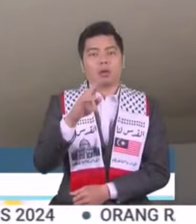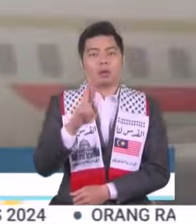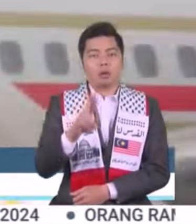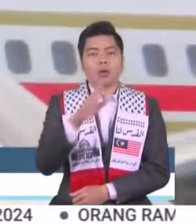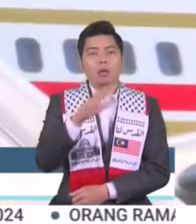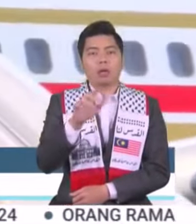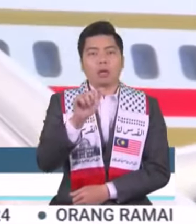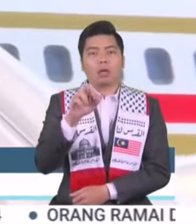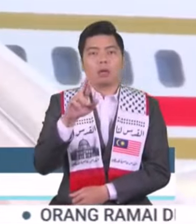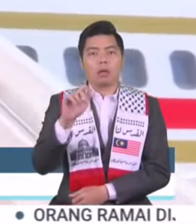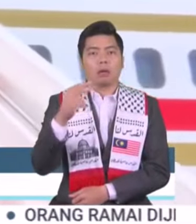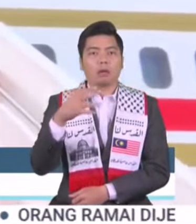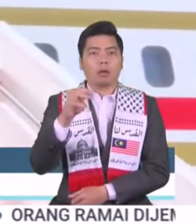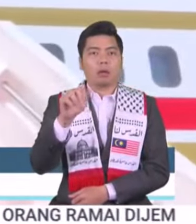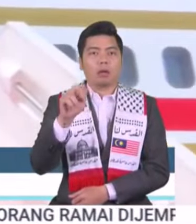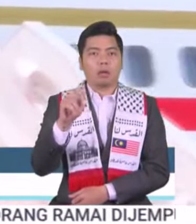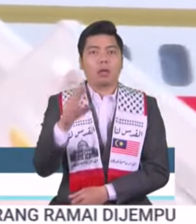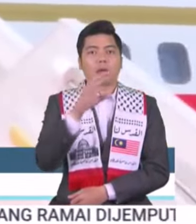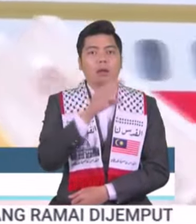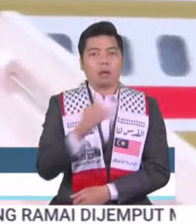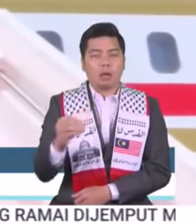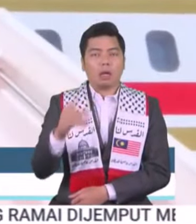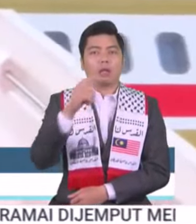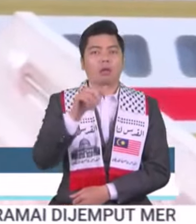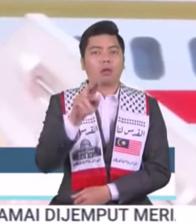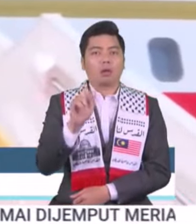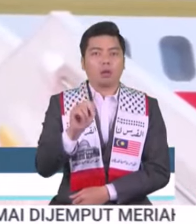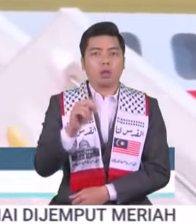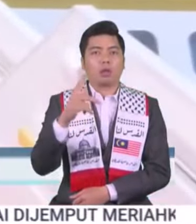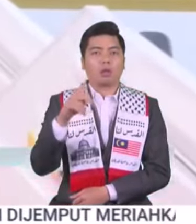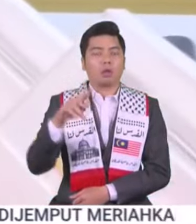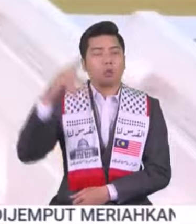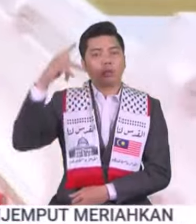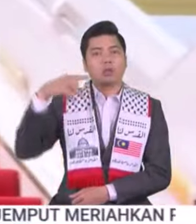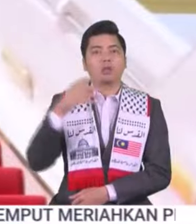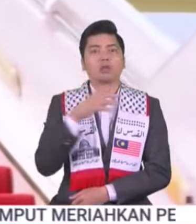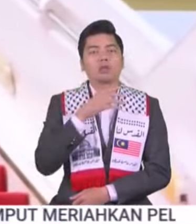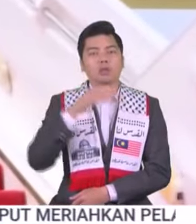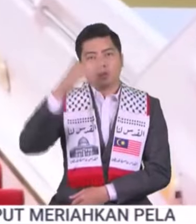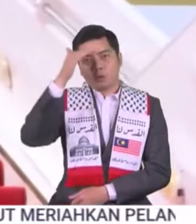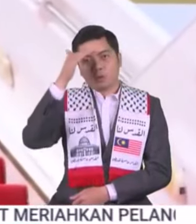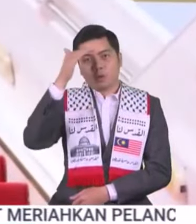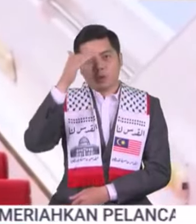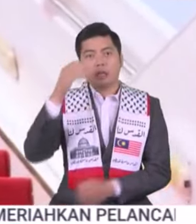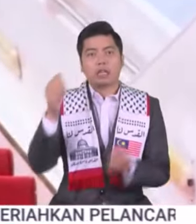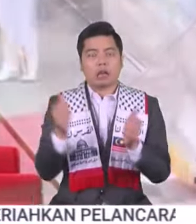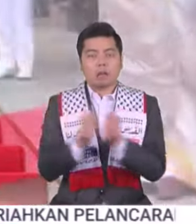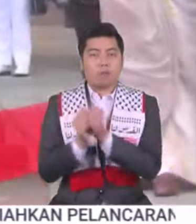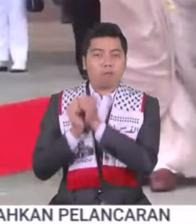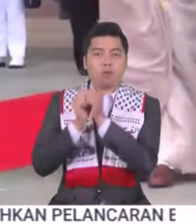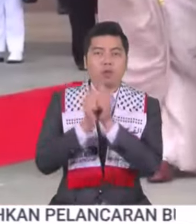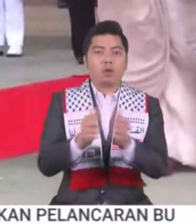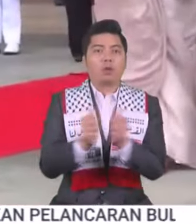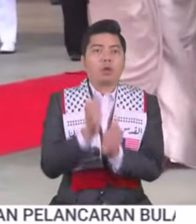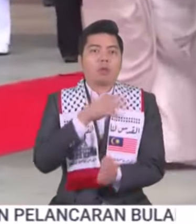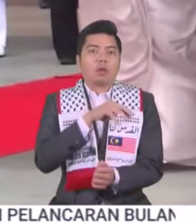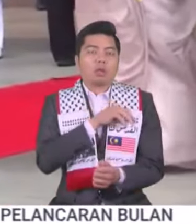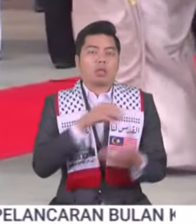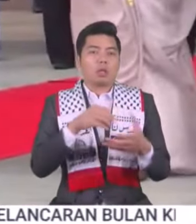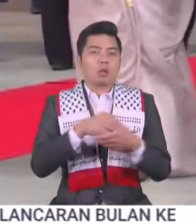Rahman Hassan Al Jefri dan TKU Putera Johor tunku Abu Bakar turut hadir menteri luar Datuk Seri Mohamad